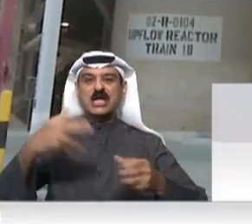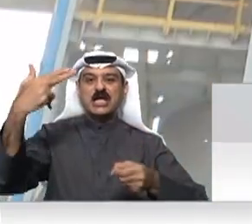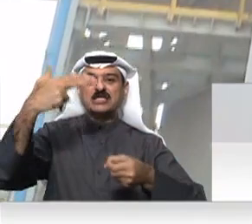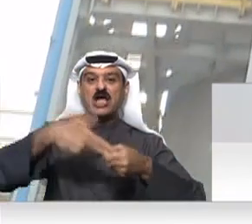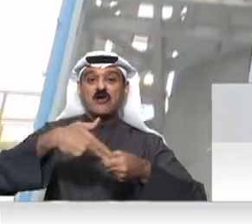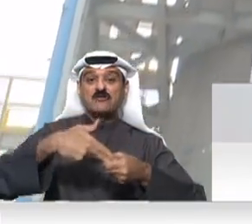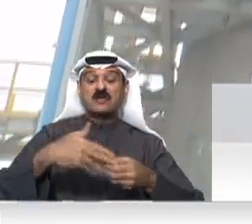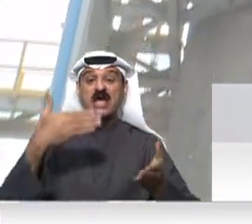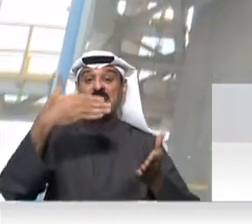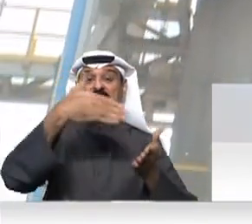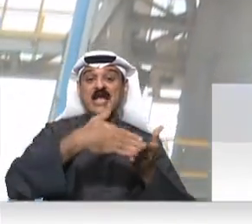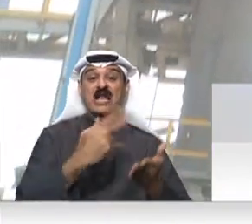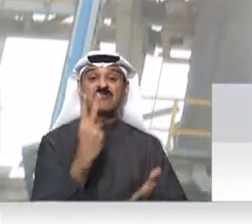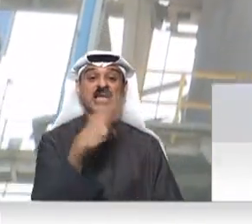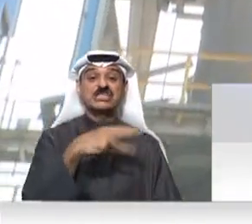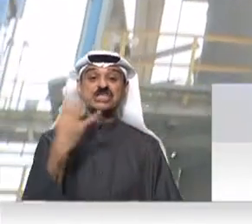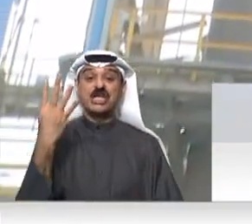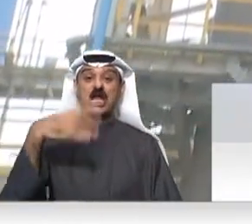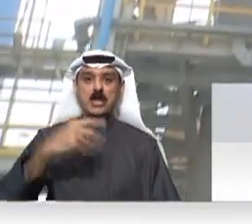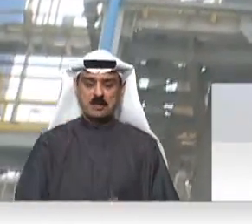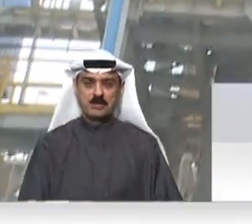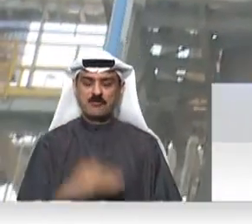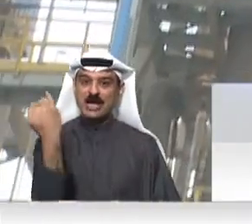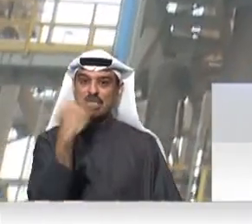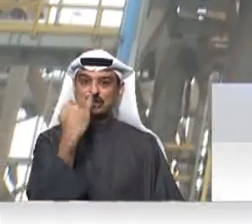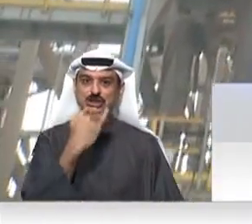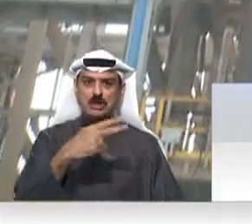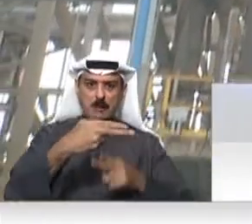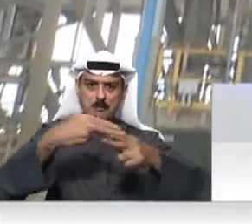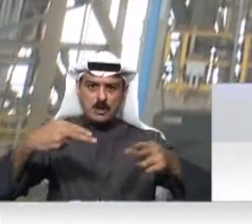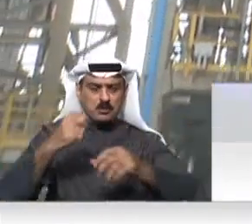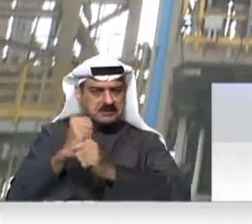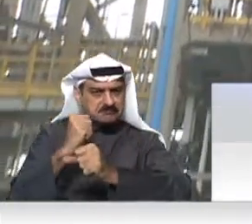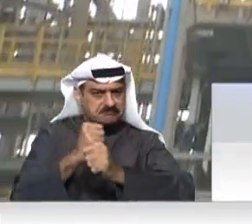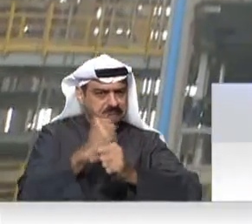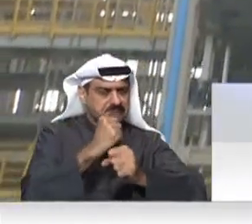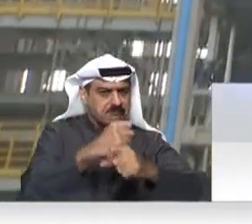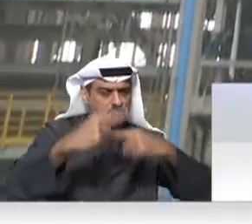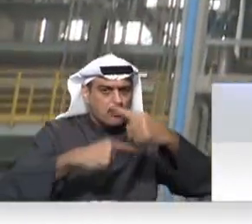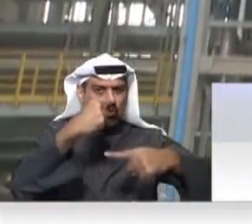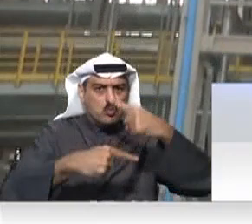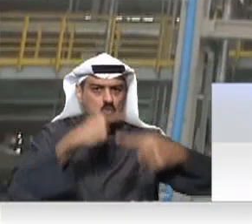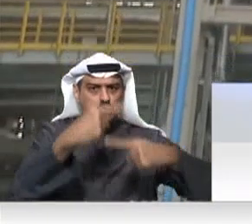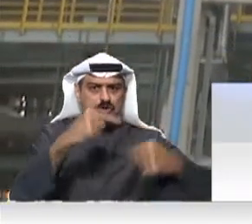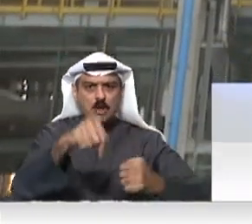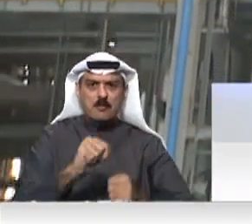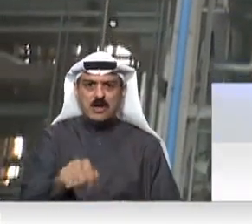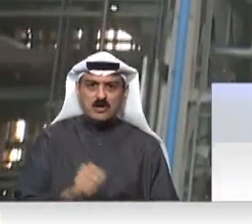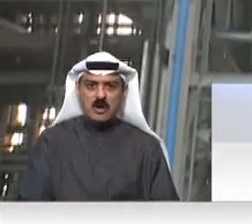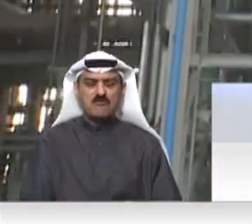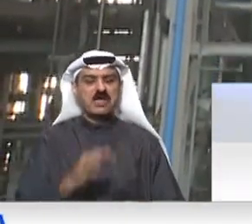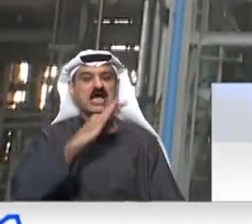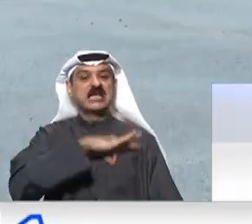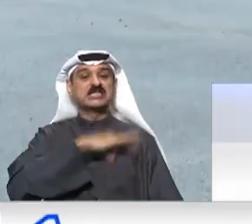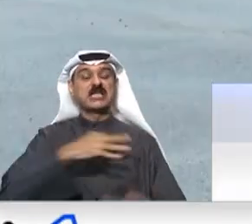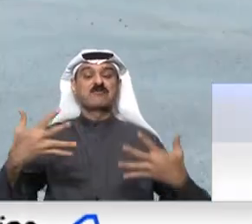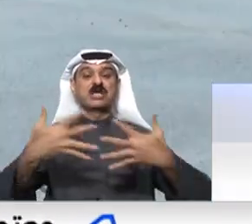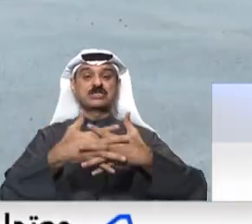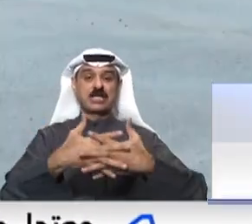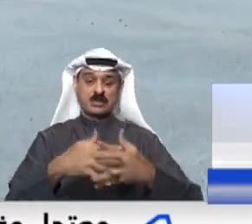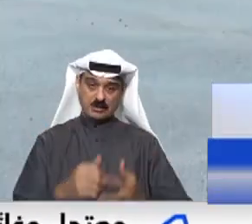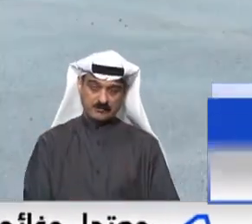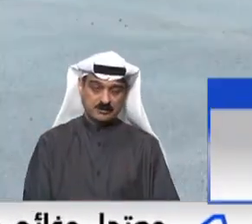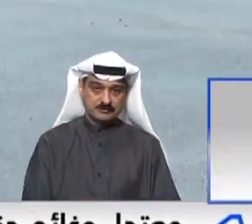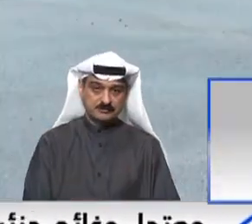فهو نفذ بسواعد كويتية ويساهم في توفير فرص للكوادر الوطنية وأرباحا للشركة.